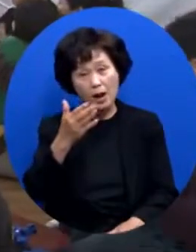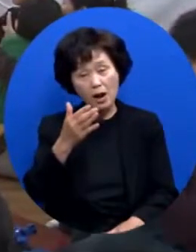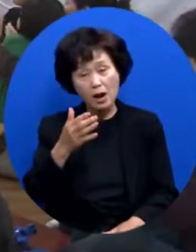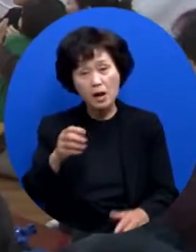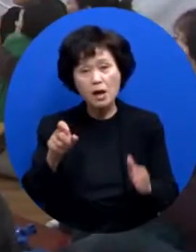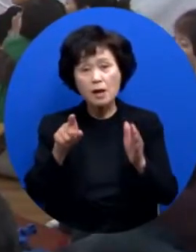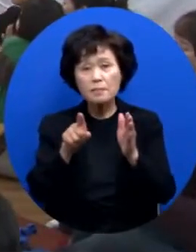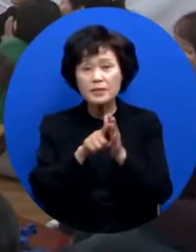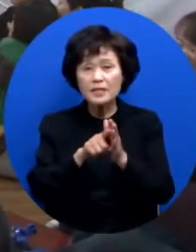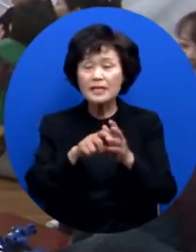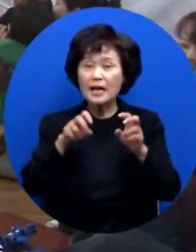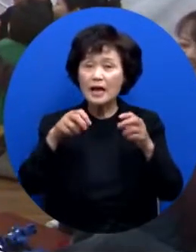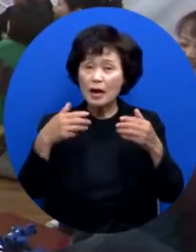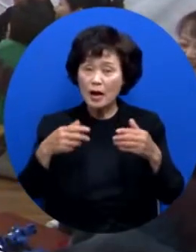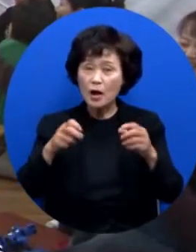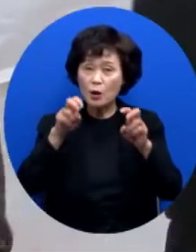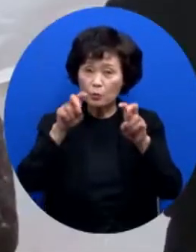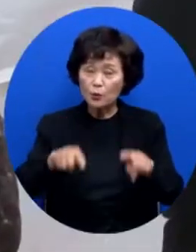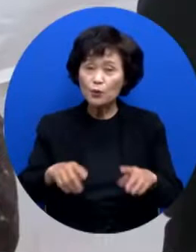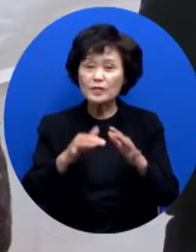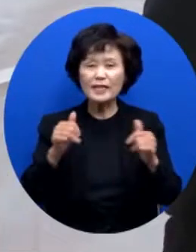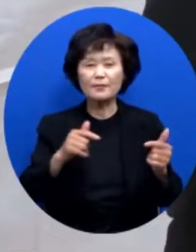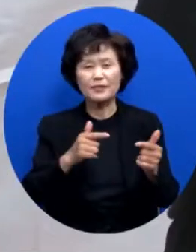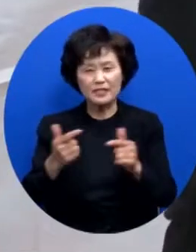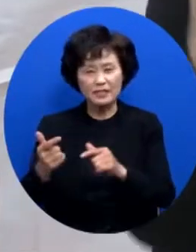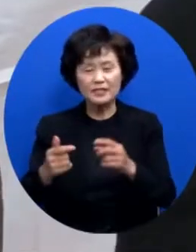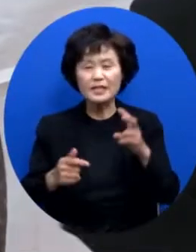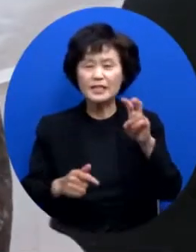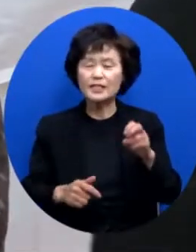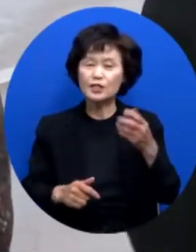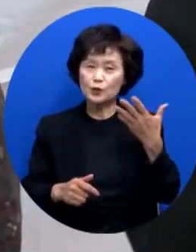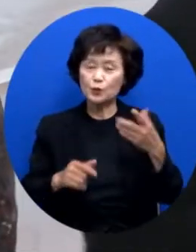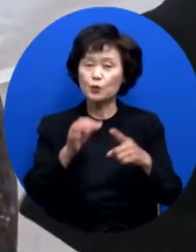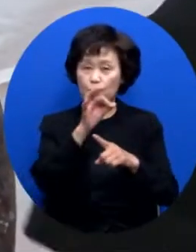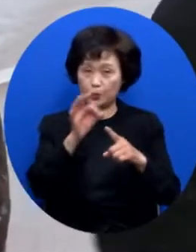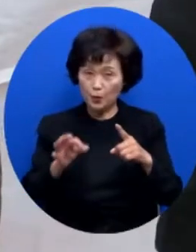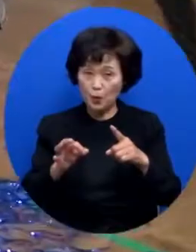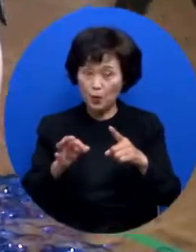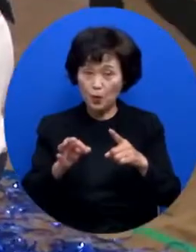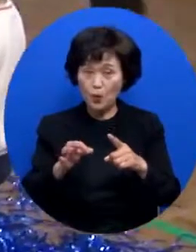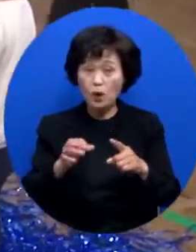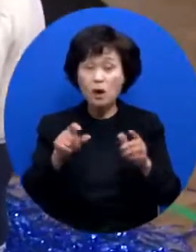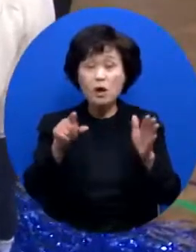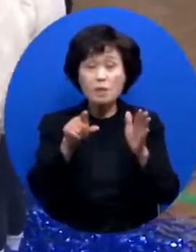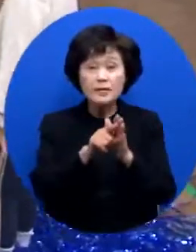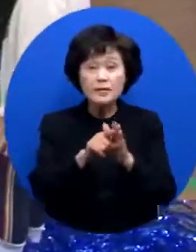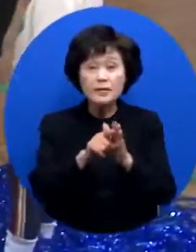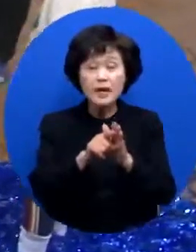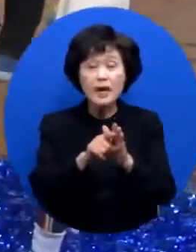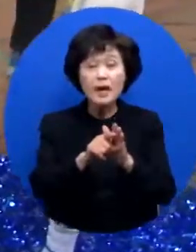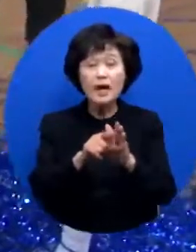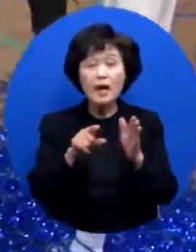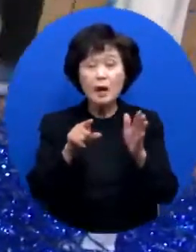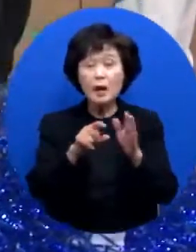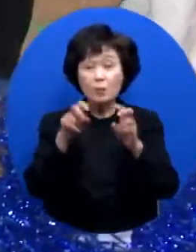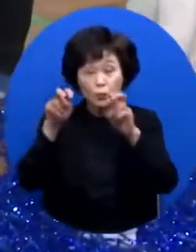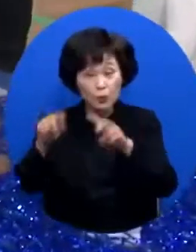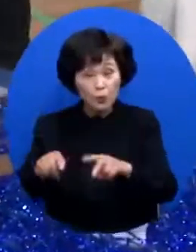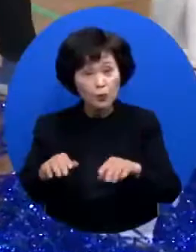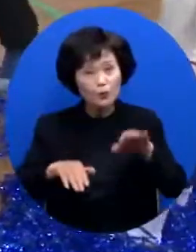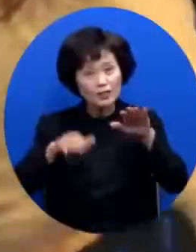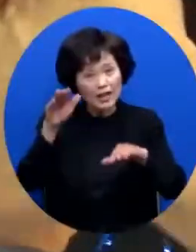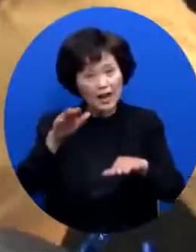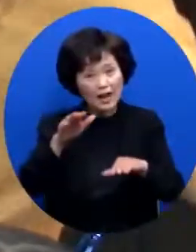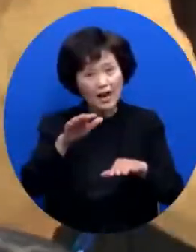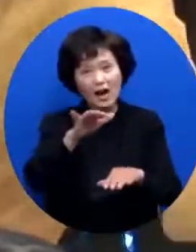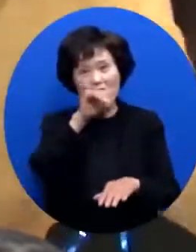비개신교인의 29%는 그렇다고 답했습니다. 개신교인과 비개신교인의 차이가 극명하게 나뉘는 현상을